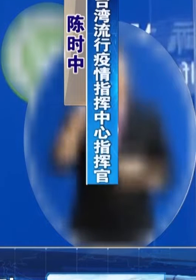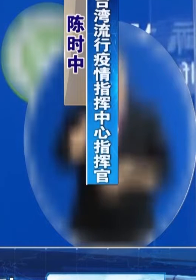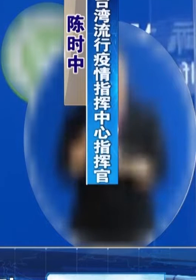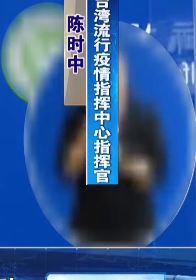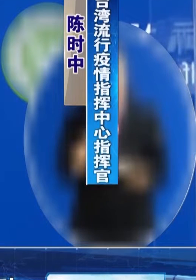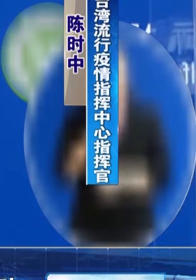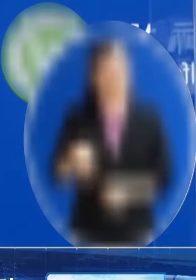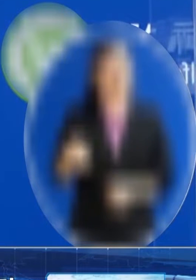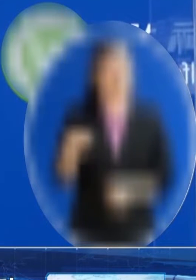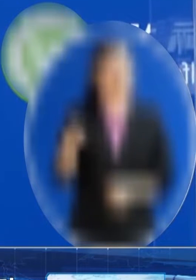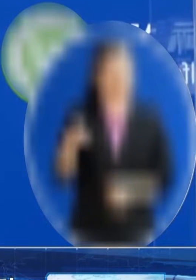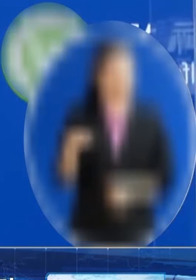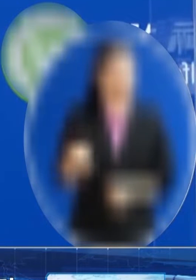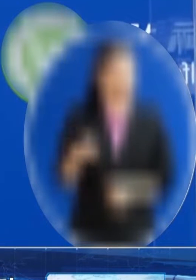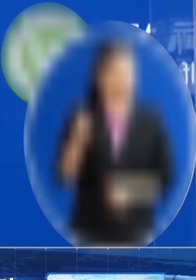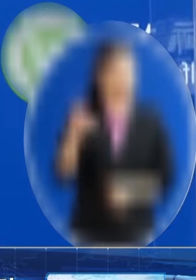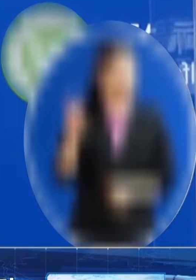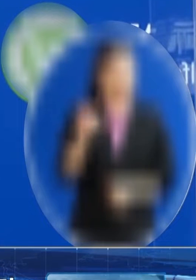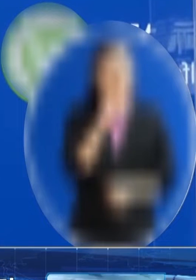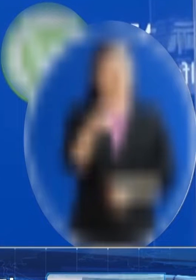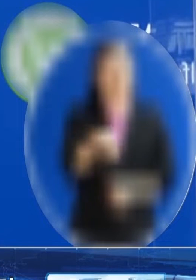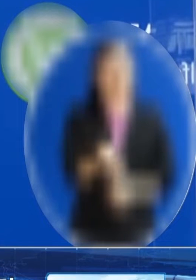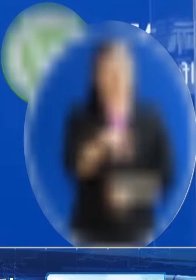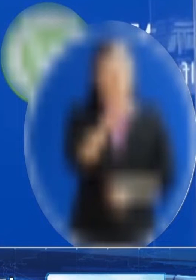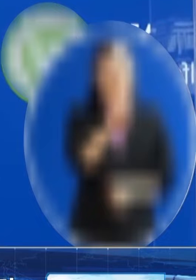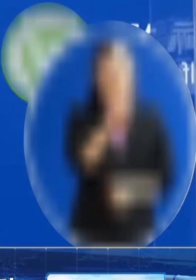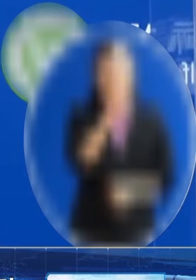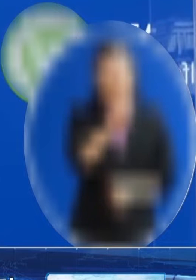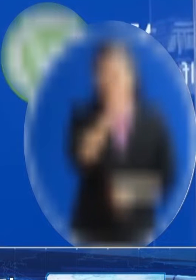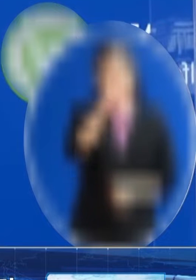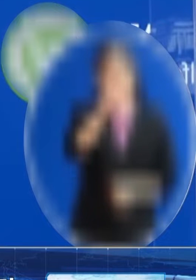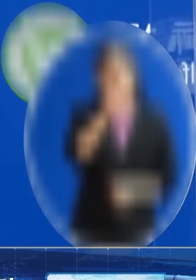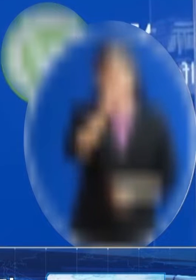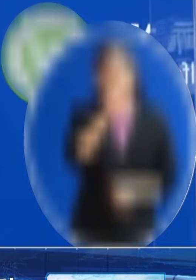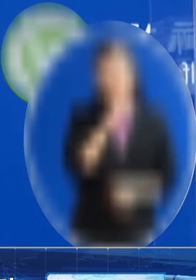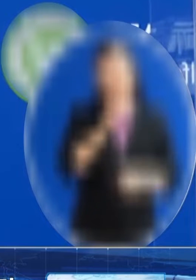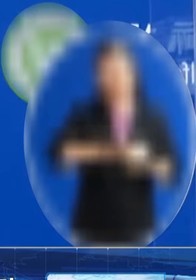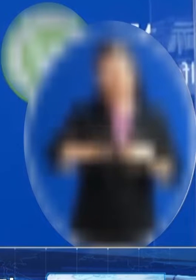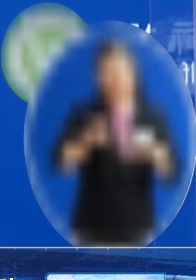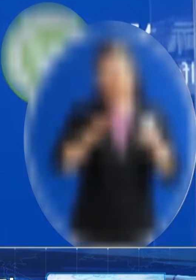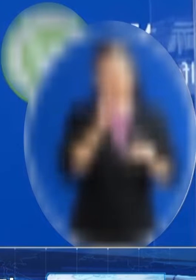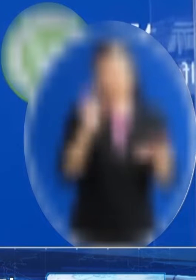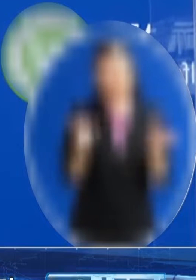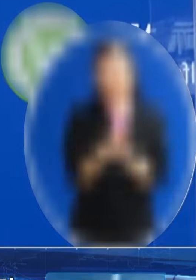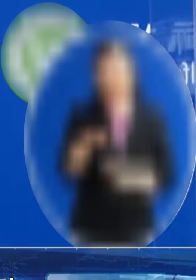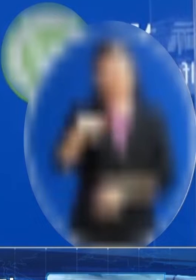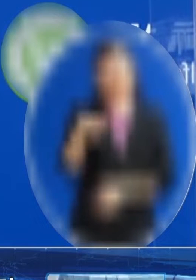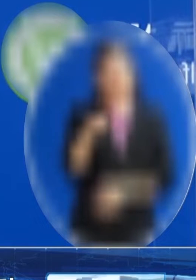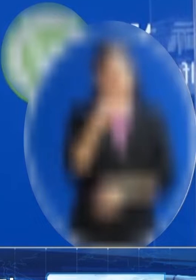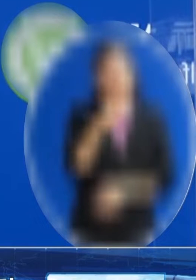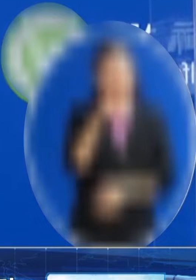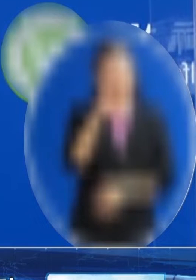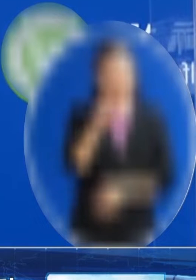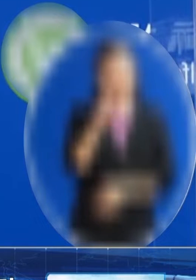有274例哈，73例哈校正回归。那整个在这里面哈，我们有新